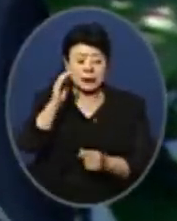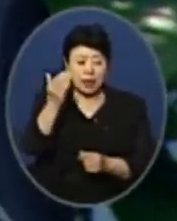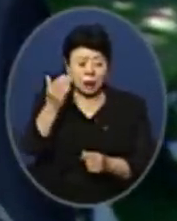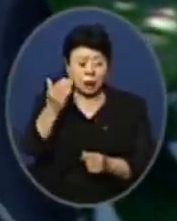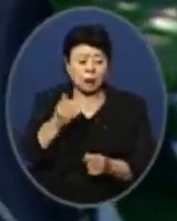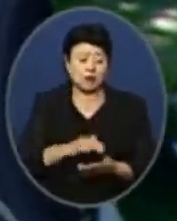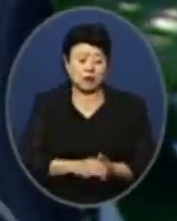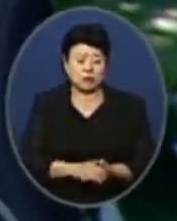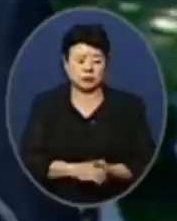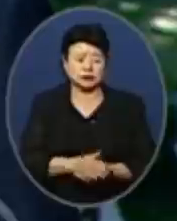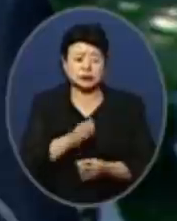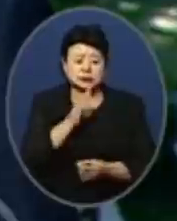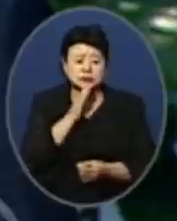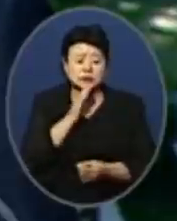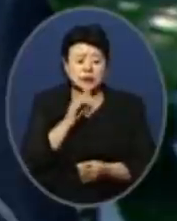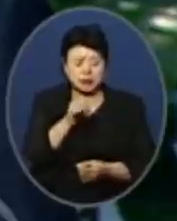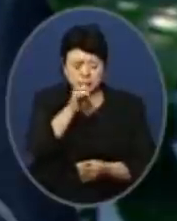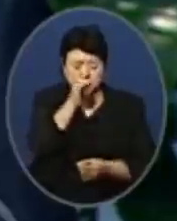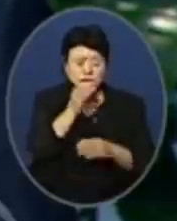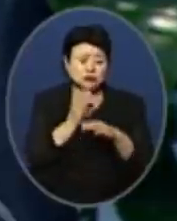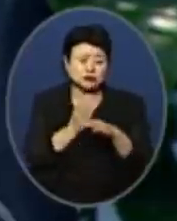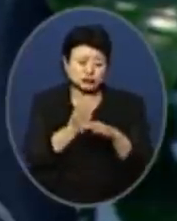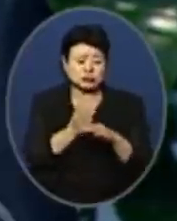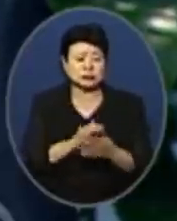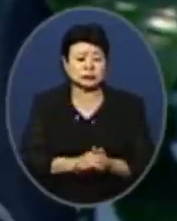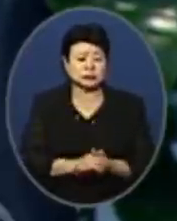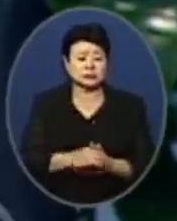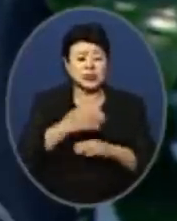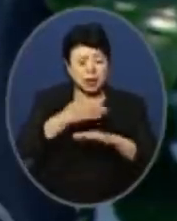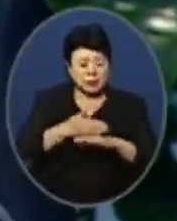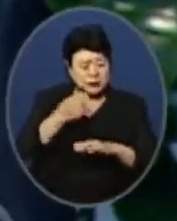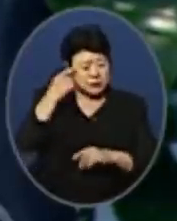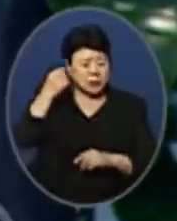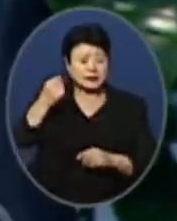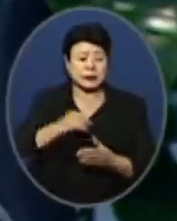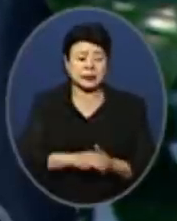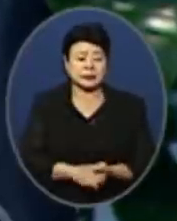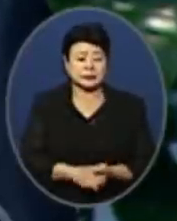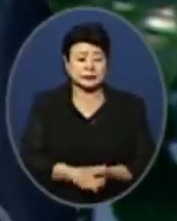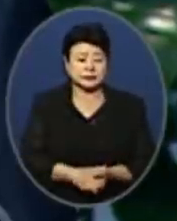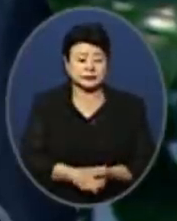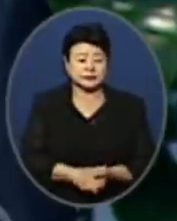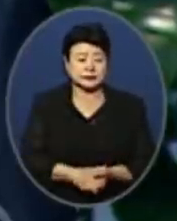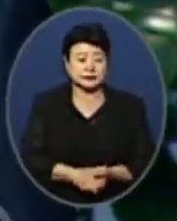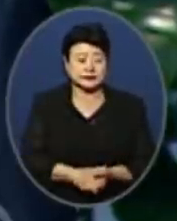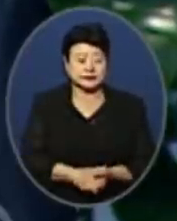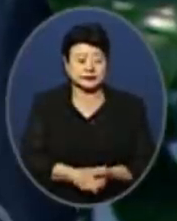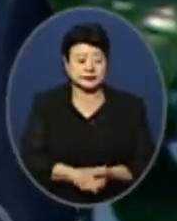또 전파되고 있는 실정이므로 감사하게 생각합니다.